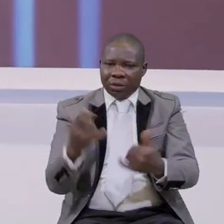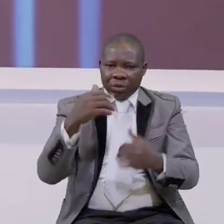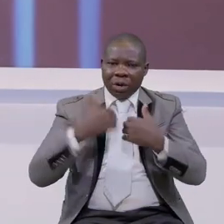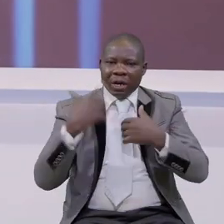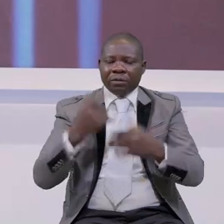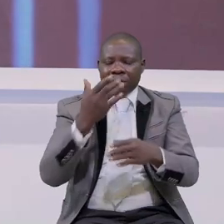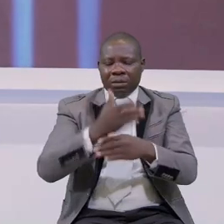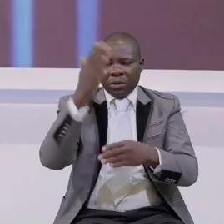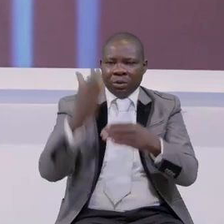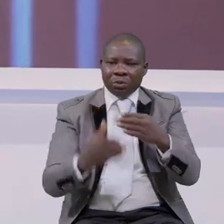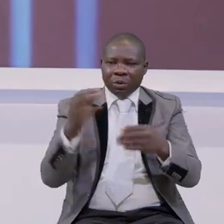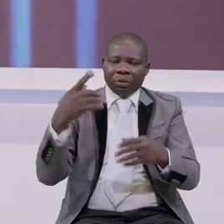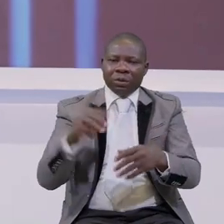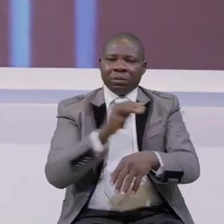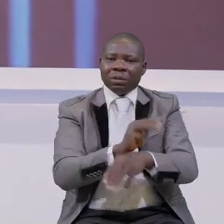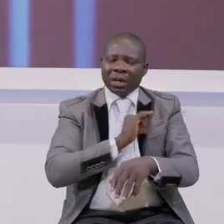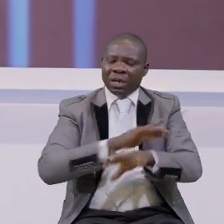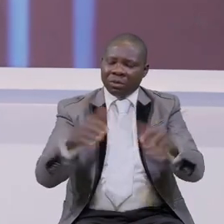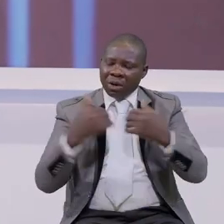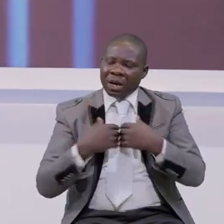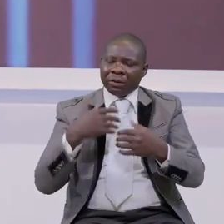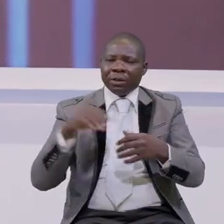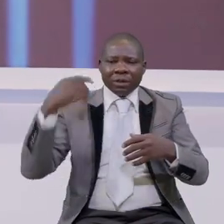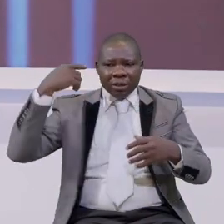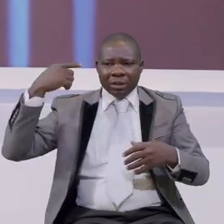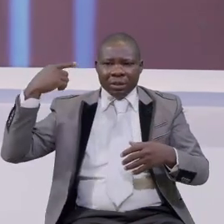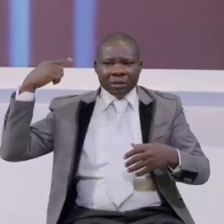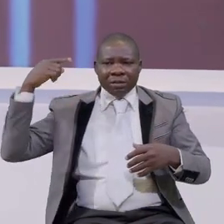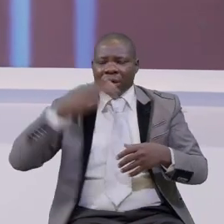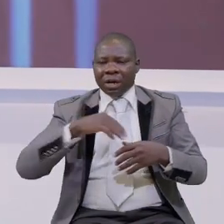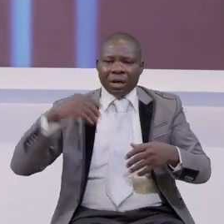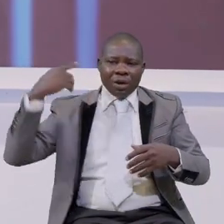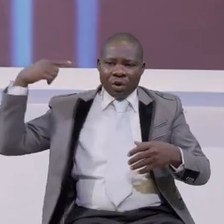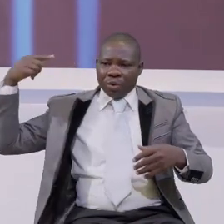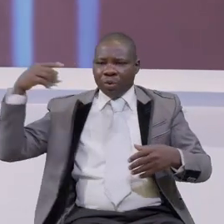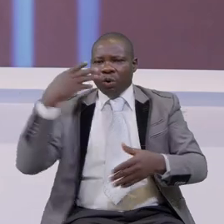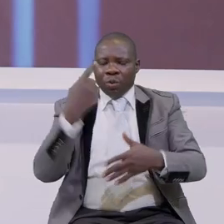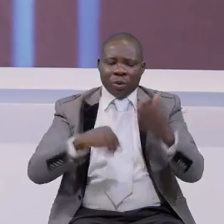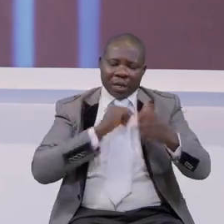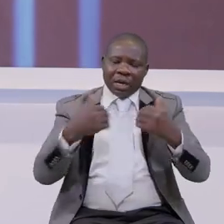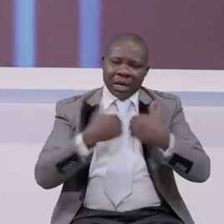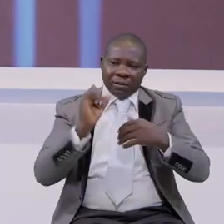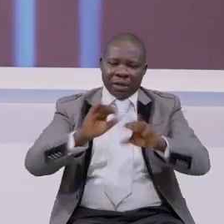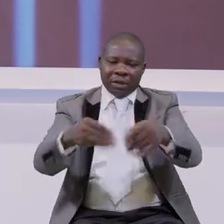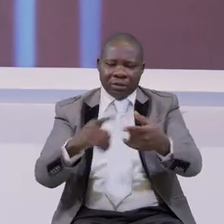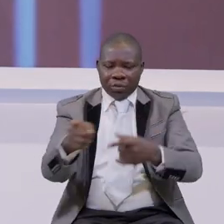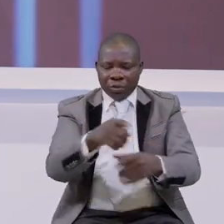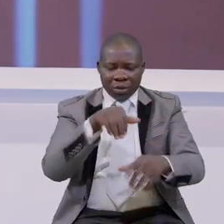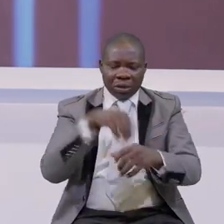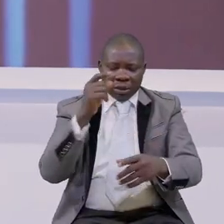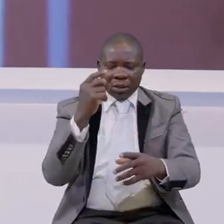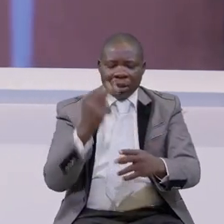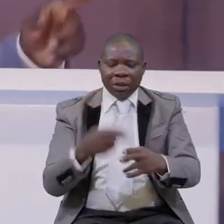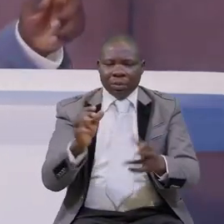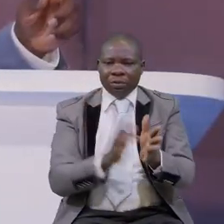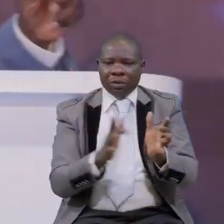le moment culminant du ministère. Je n'ai pas l'or, je n'ai pas l'argent, ce que j'ai, je te lève, te donne. Au nom de Jésus, lève-toi et marche. Le